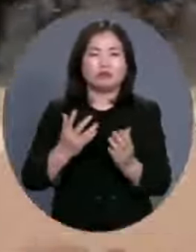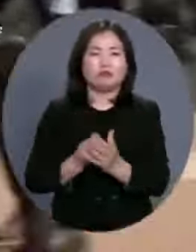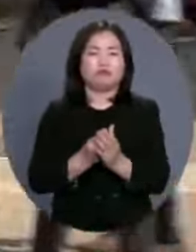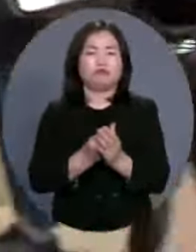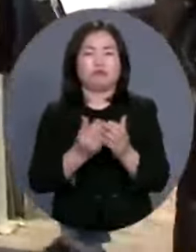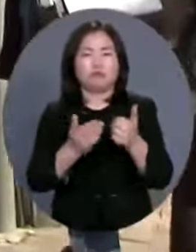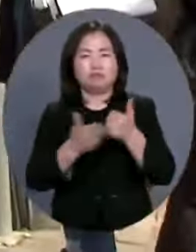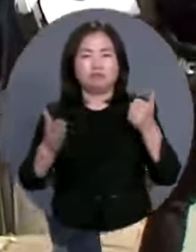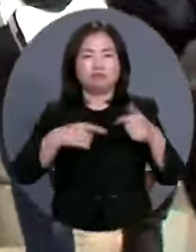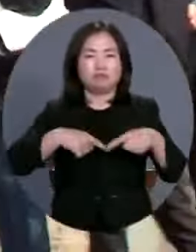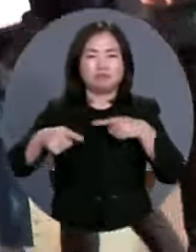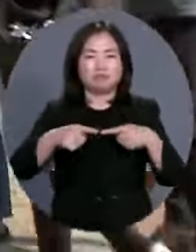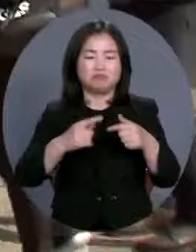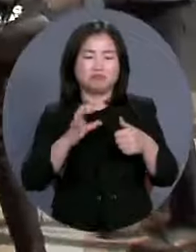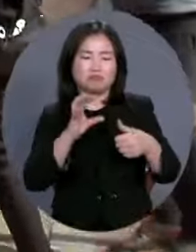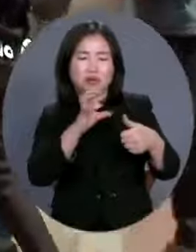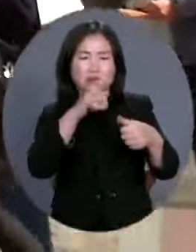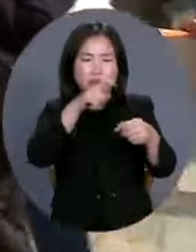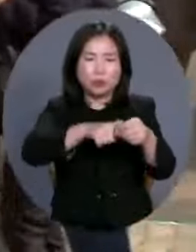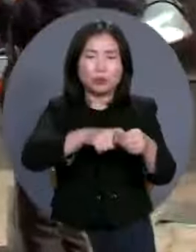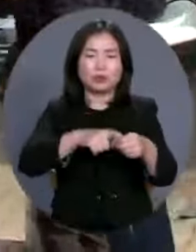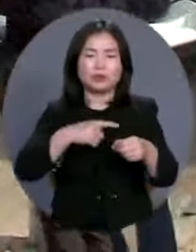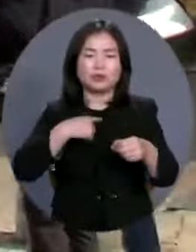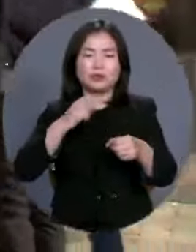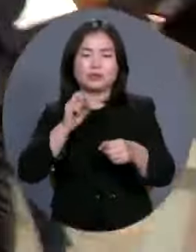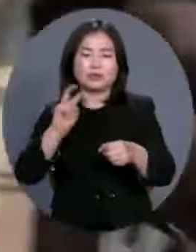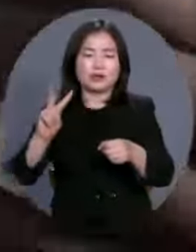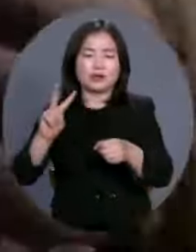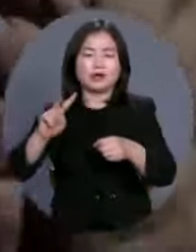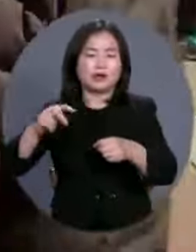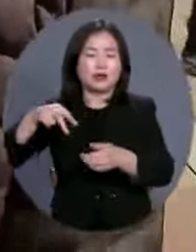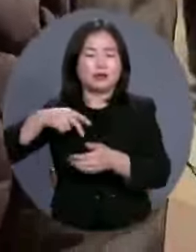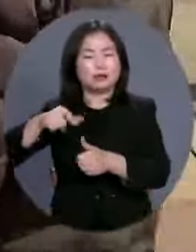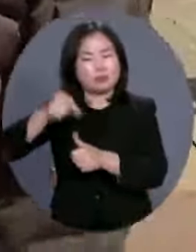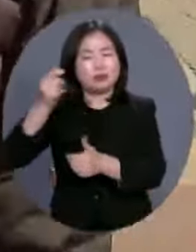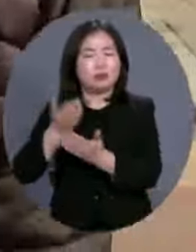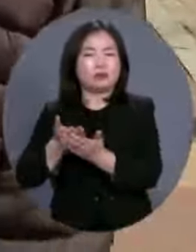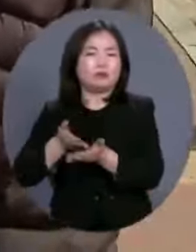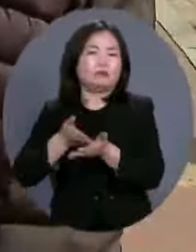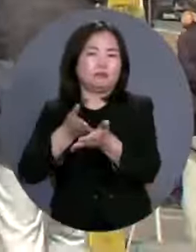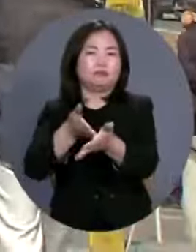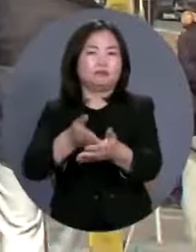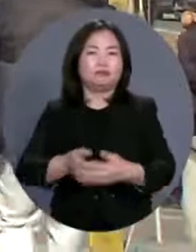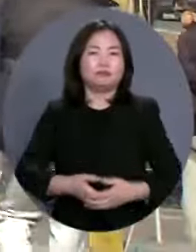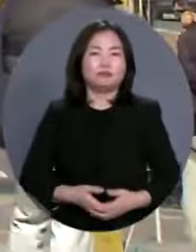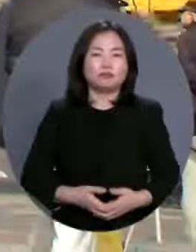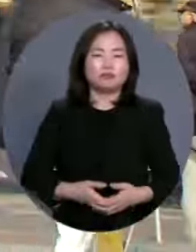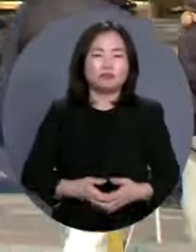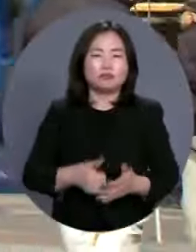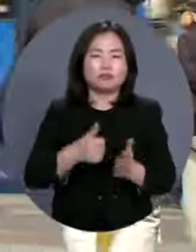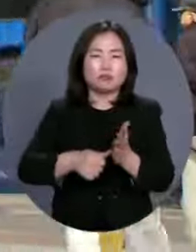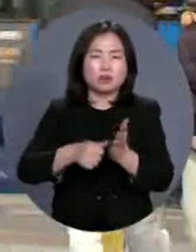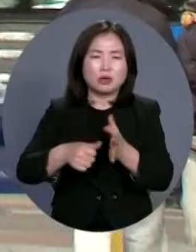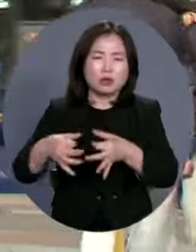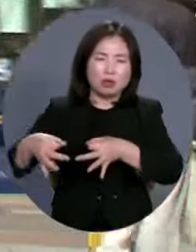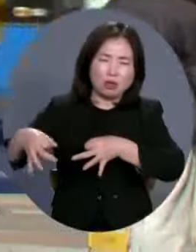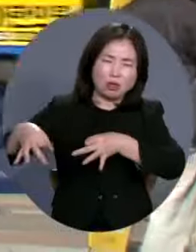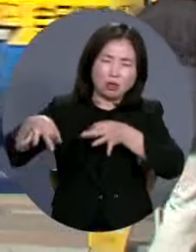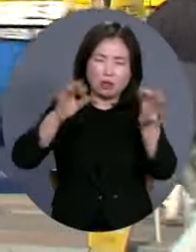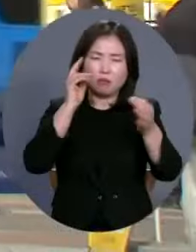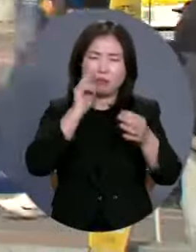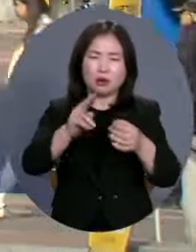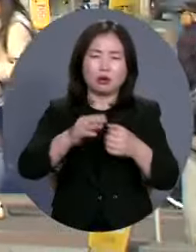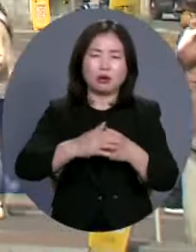있다며 정권을 견제하기 위해서라도 야당에 기회를 달라고 호소했습니다. 물가는 어마어마하게 치솟고